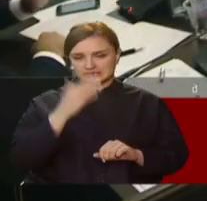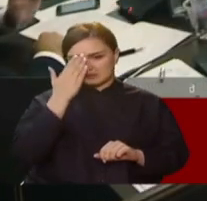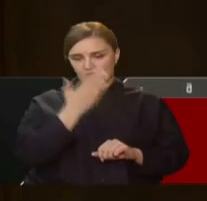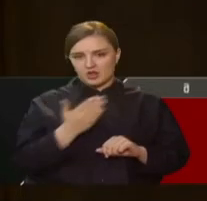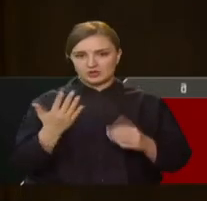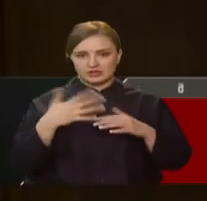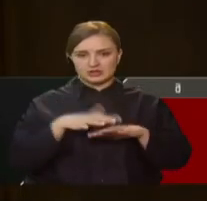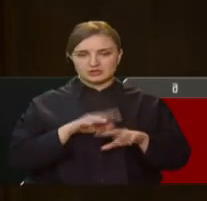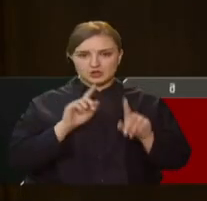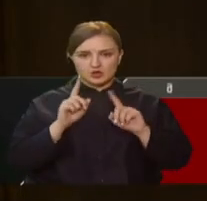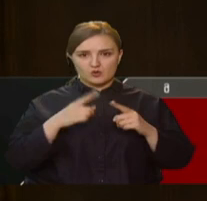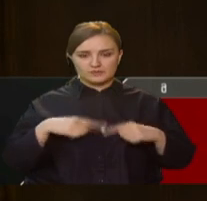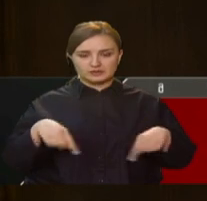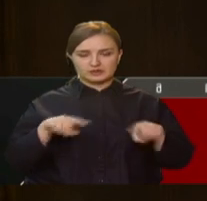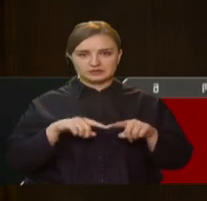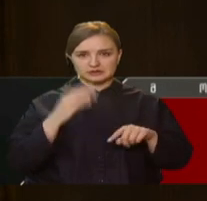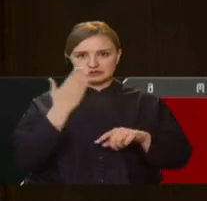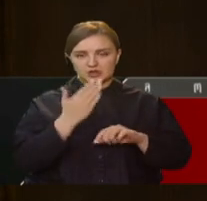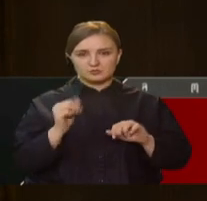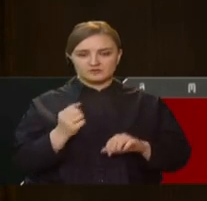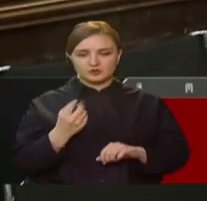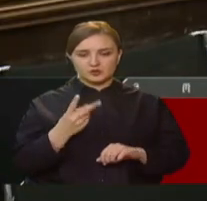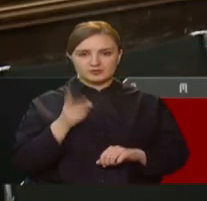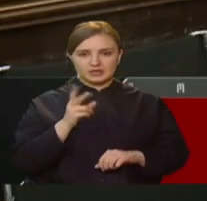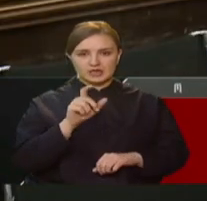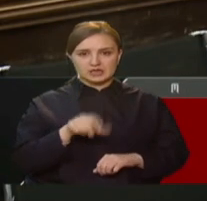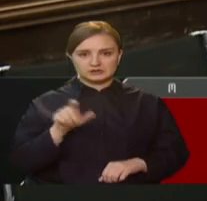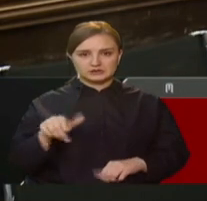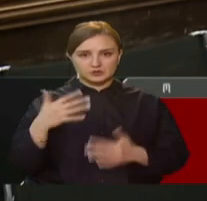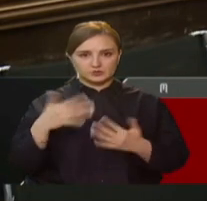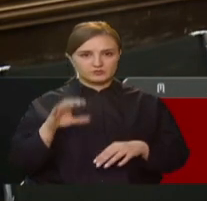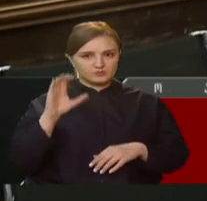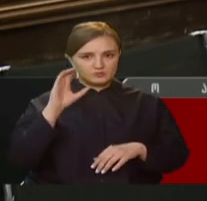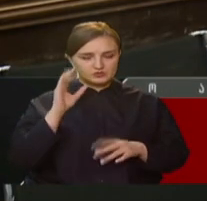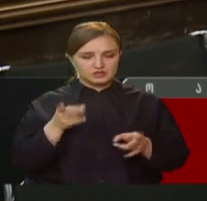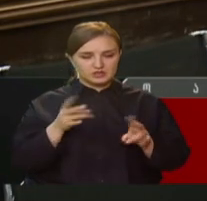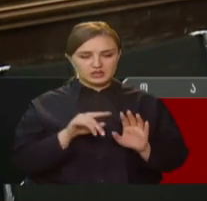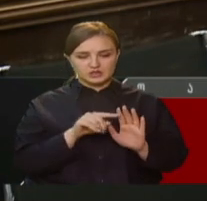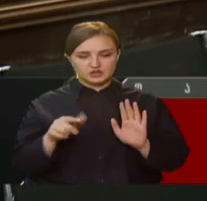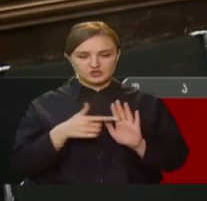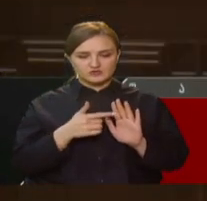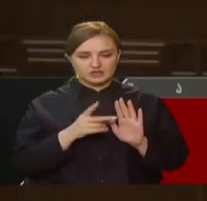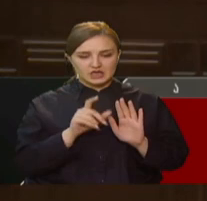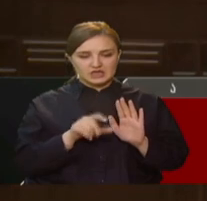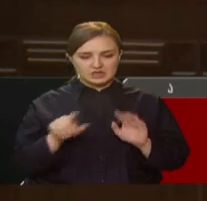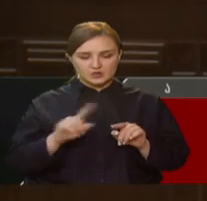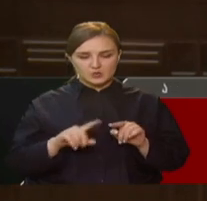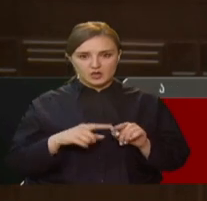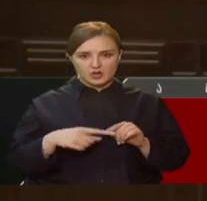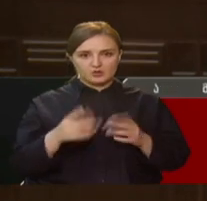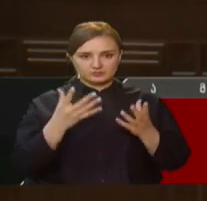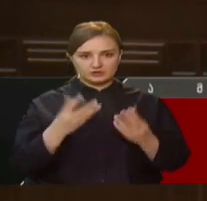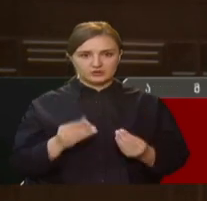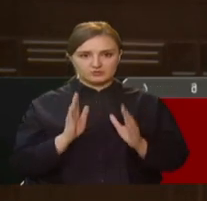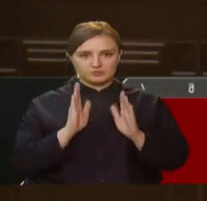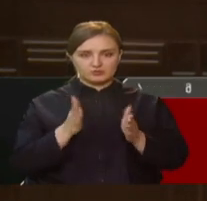ინტეგრაციის კომიტეტის ხდომაზე სახალხო დამცველობის 12 კანდიდატს მოუსმინეს. დანარჩენი 7 კანდიდატის მოსმენა უახლოეს დღეებში იგეგმება. ამის